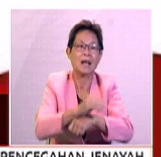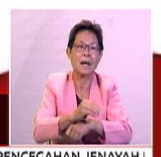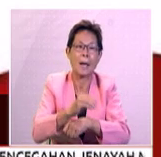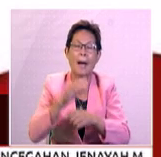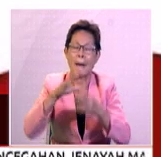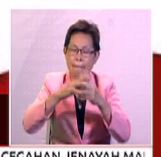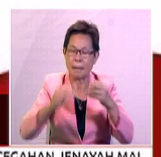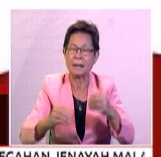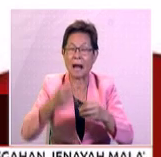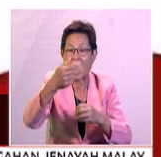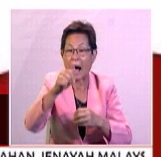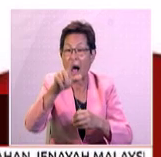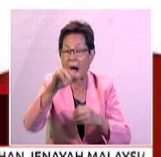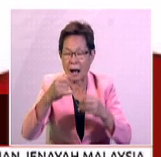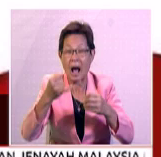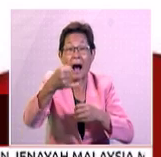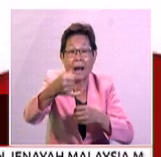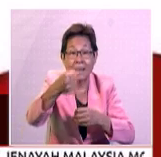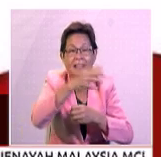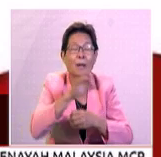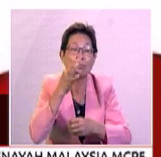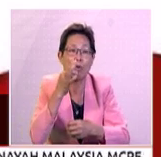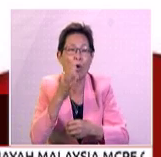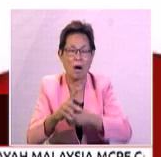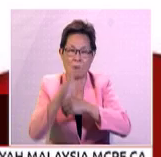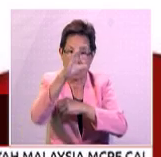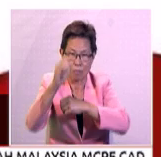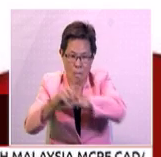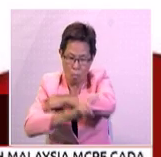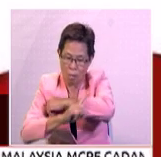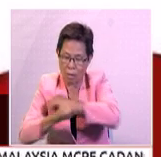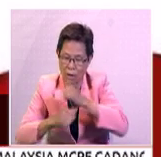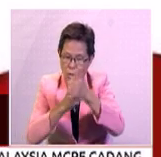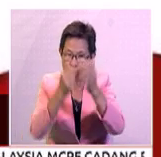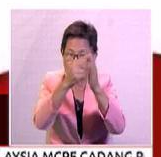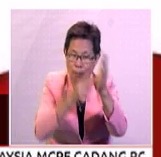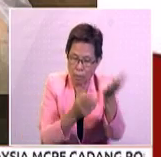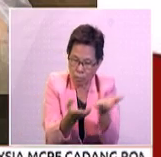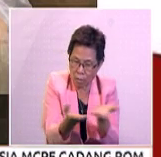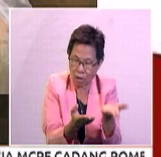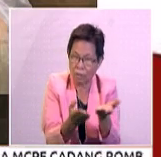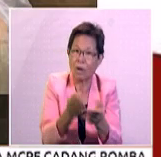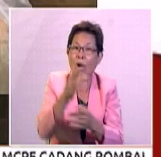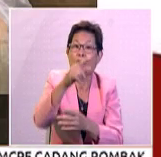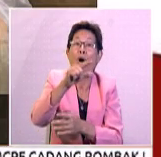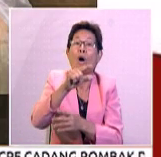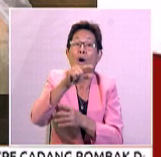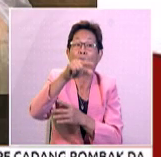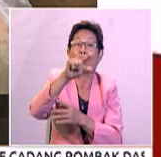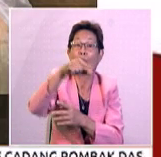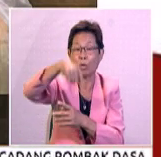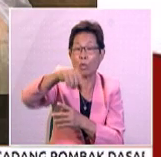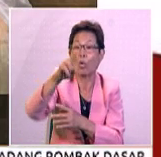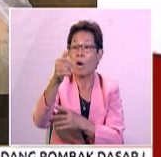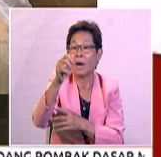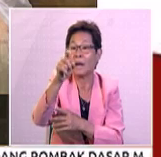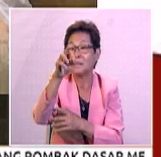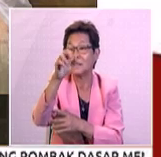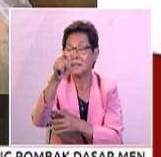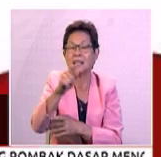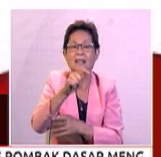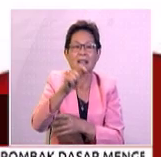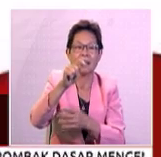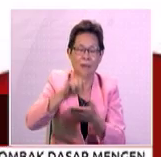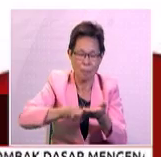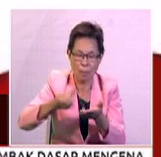dan buah. Syarikat pengimport itu akan dikenakan kompaun mengikut peraturan-peraturan perkhidmatan kuarantin dan pemeriksaan Malaysia